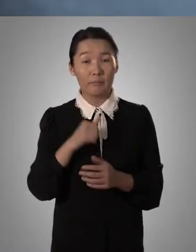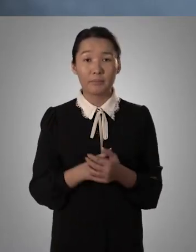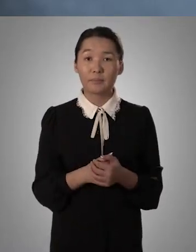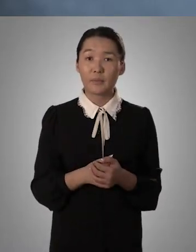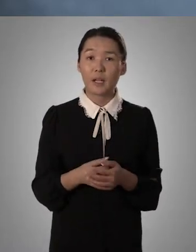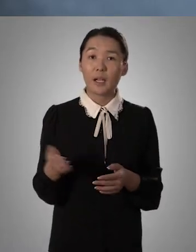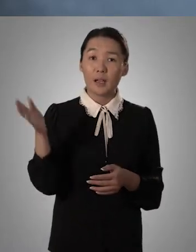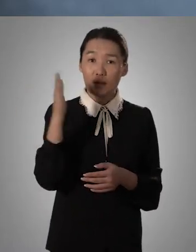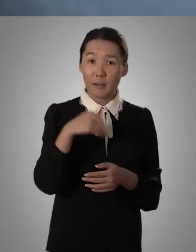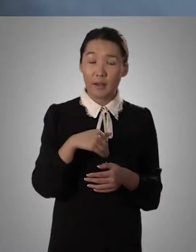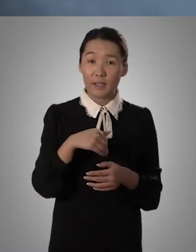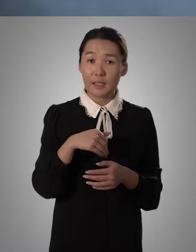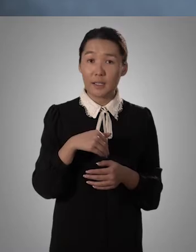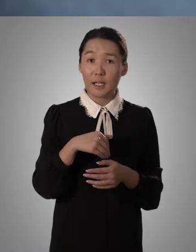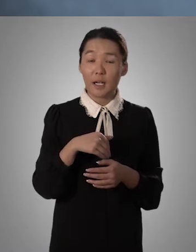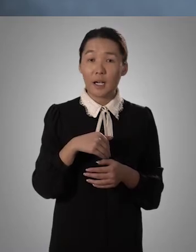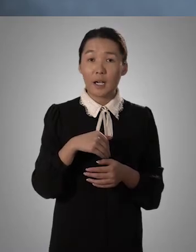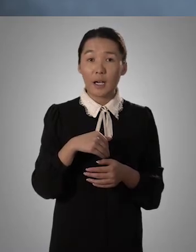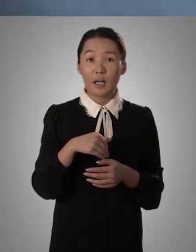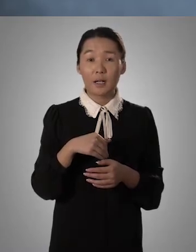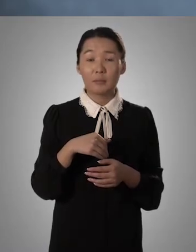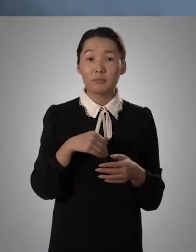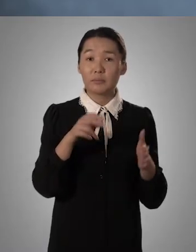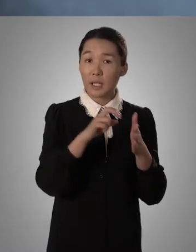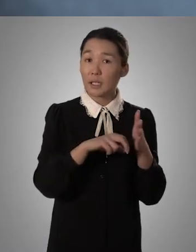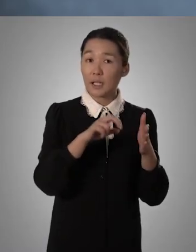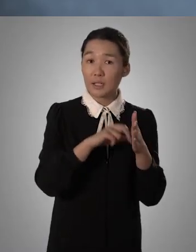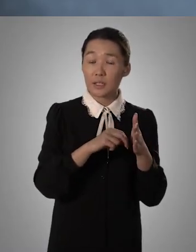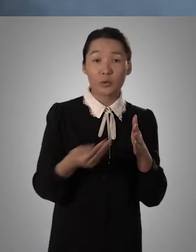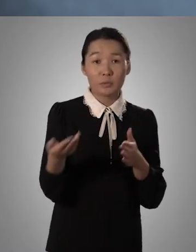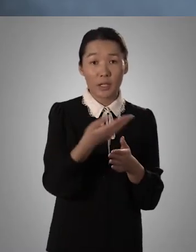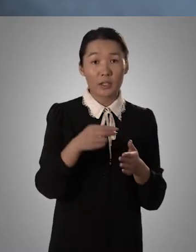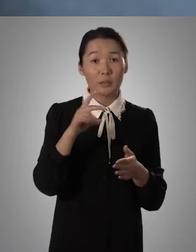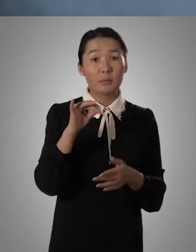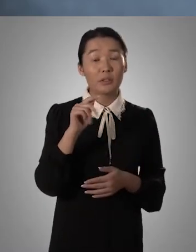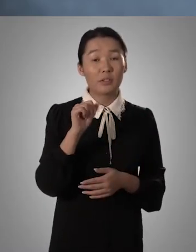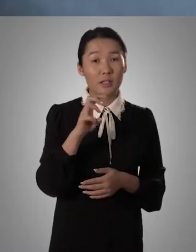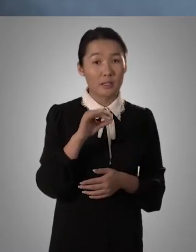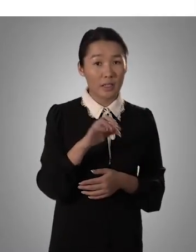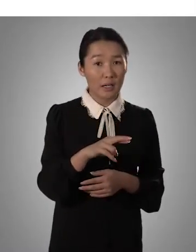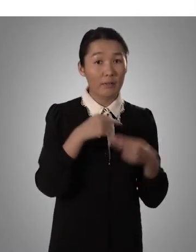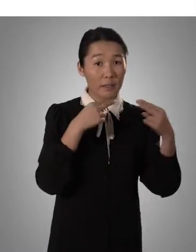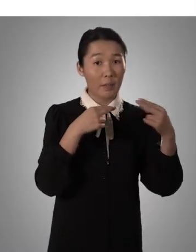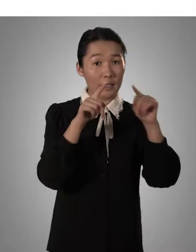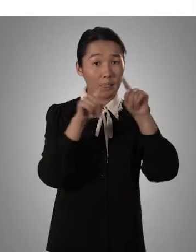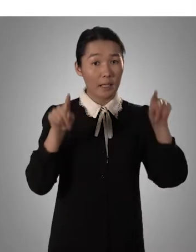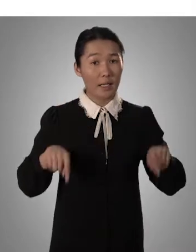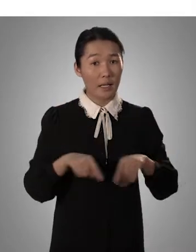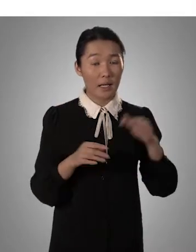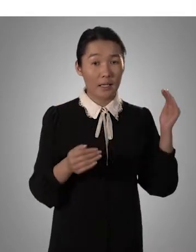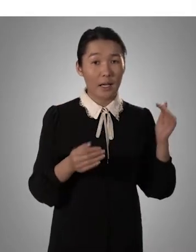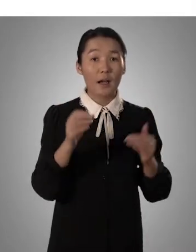давайте проанализируем наше причастие внимание на экран в